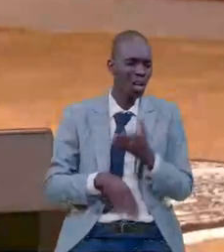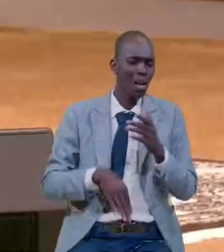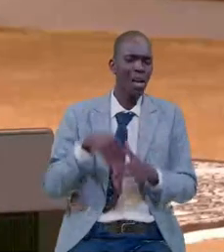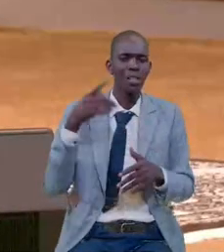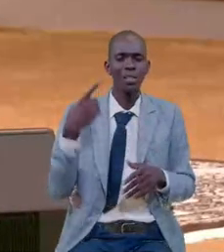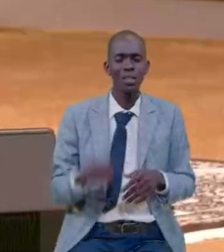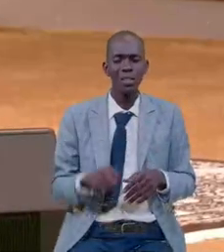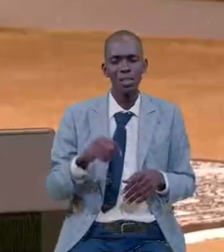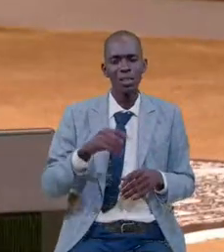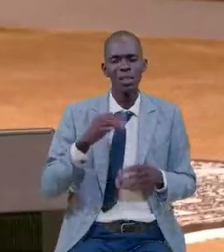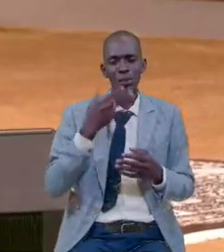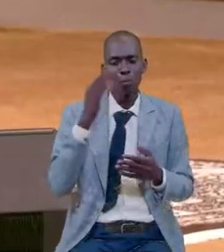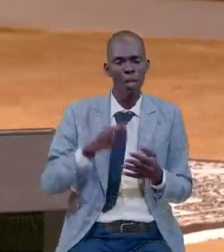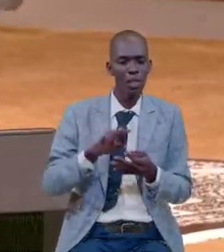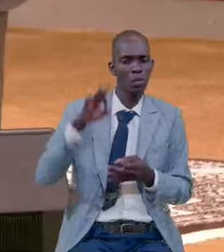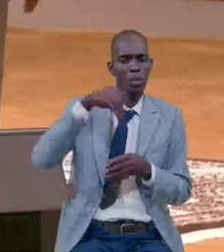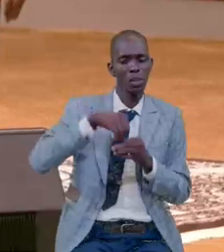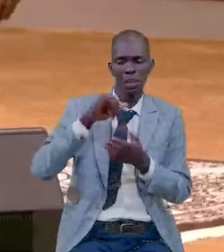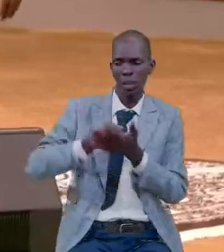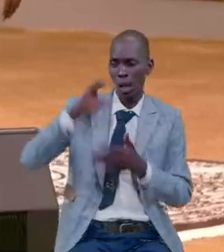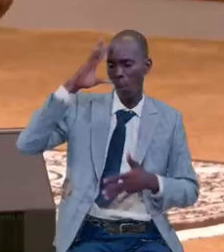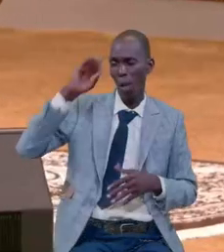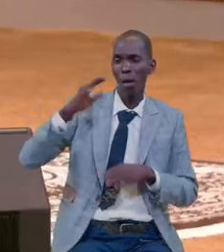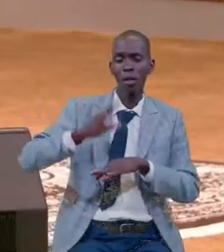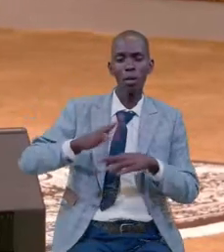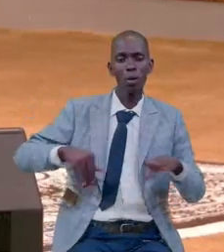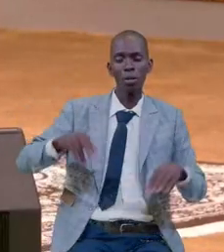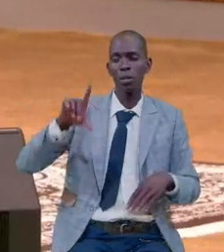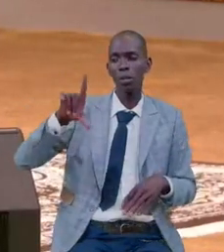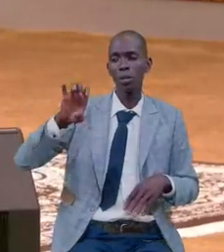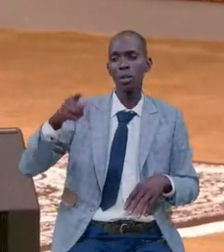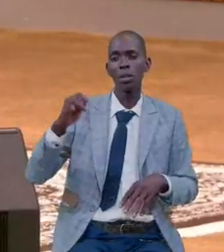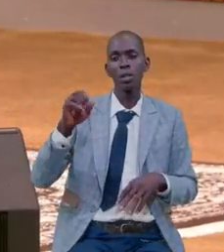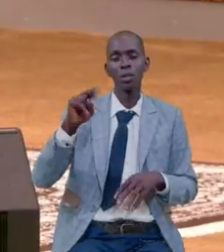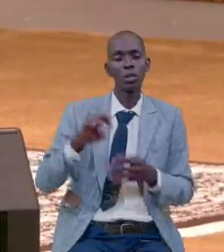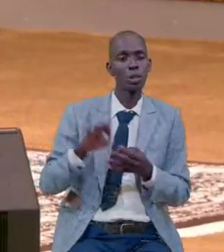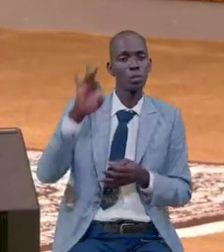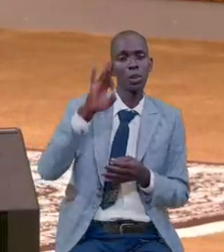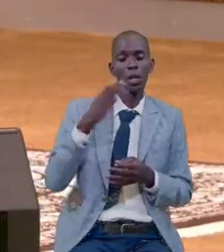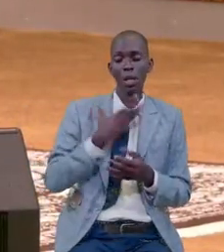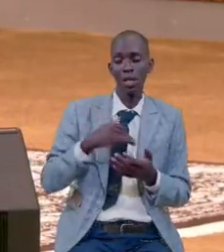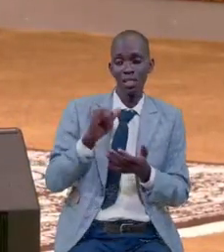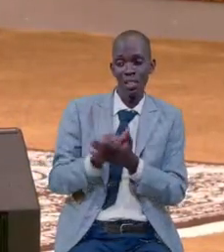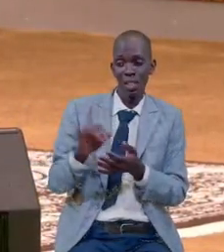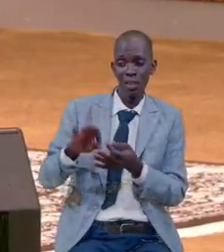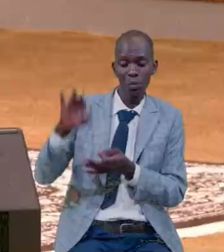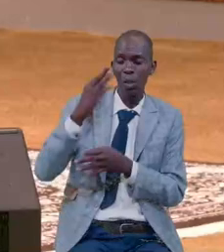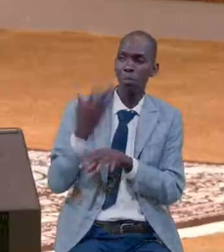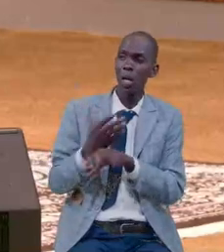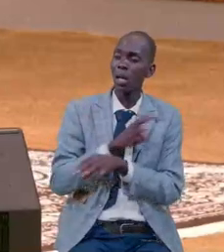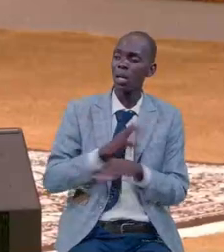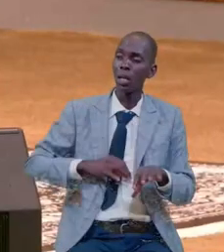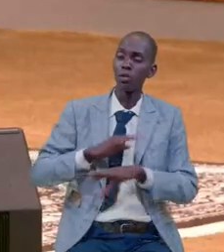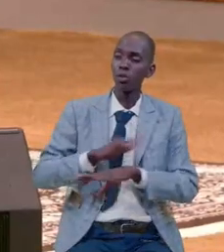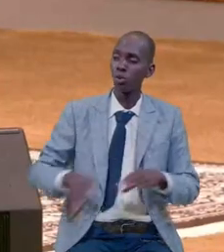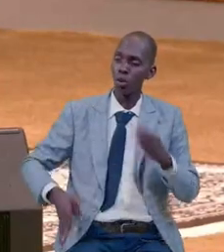légion de démons, ils avaient peur, ils ont peur que ne nous chasse pas dans l'abîme. Et puis, ils ont dit